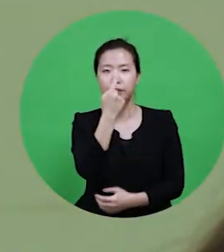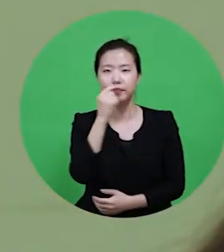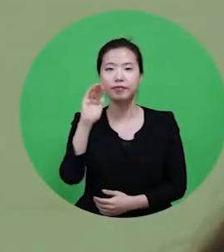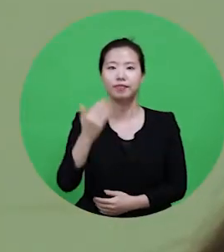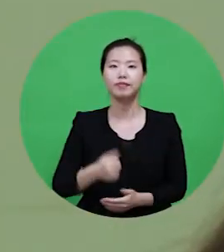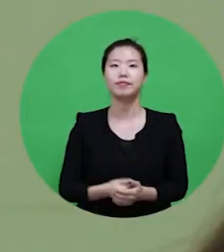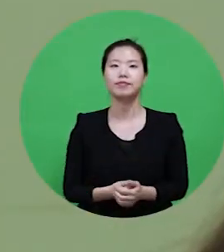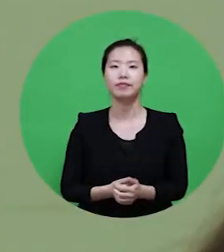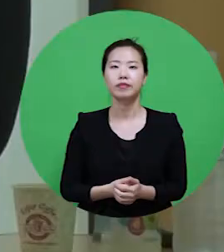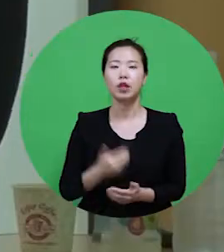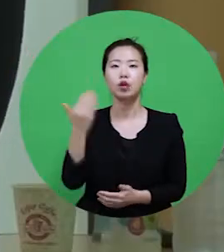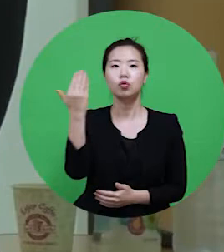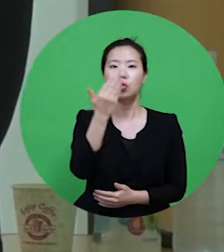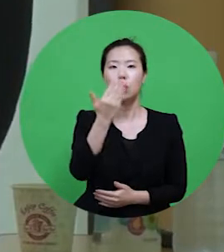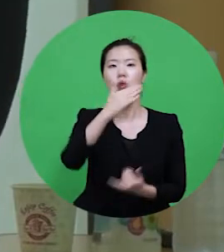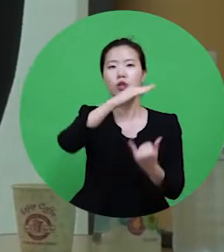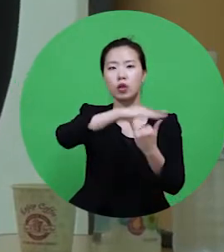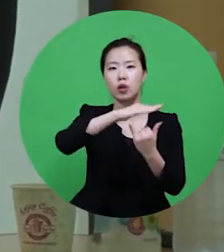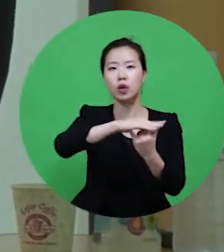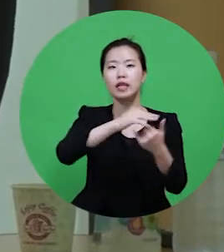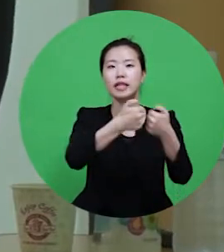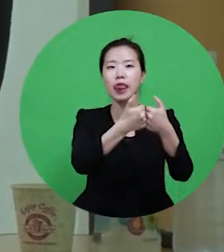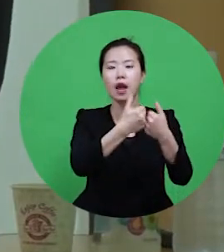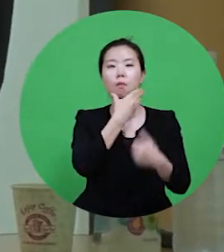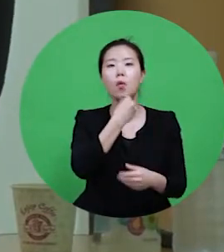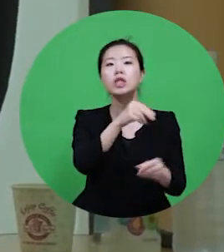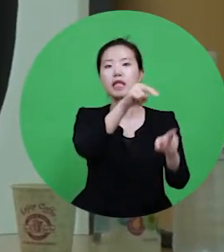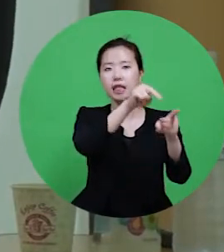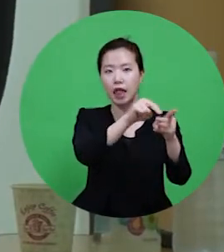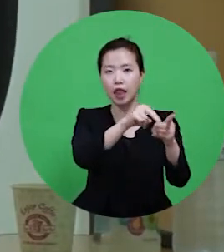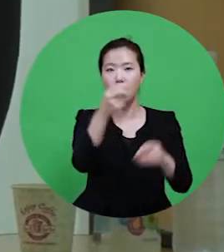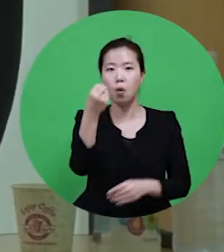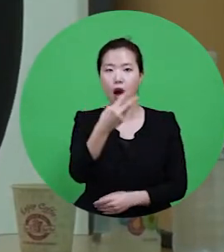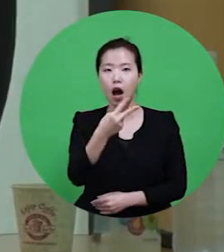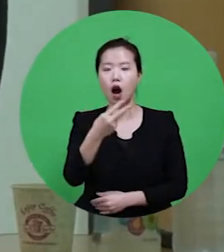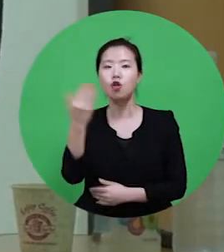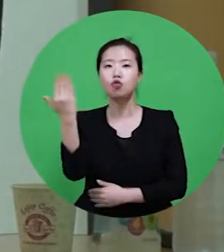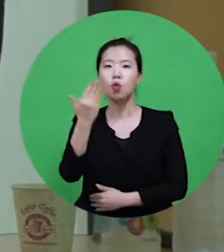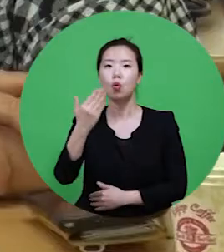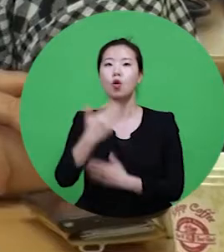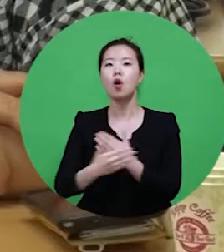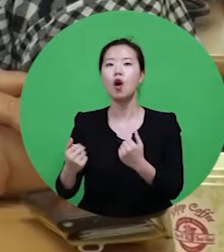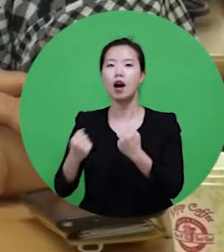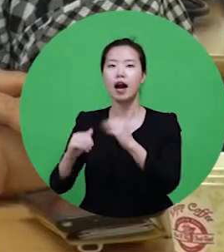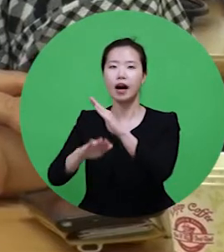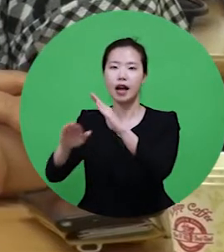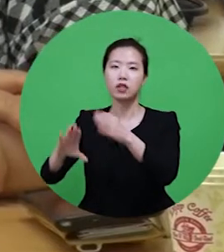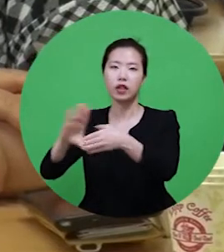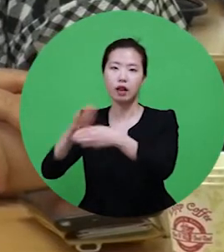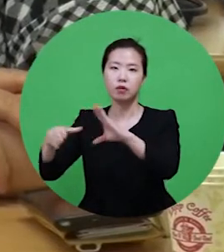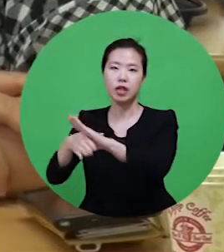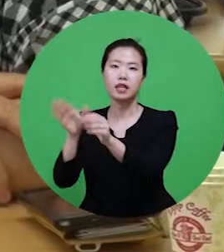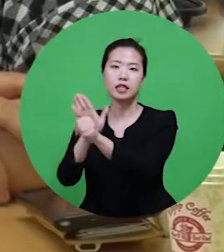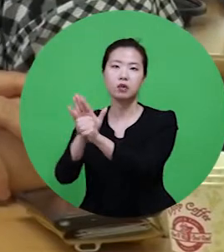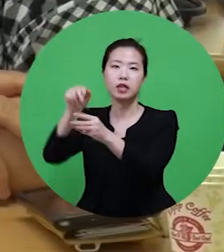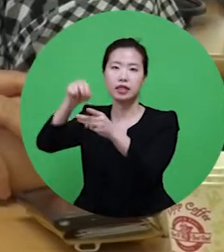방법을 배웠습니다. 구로구 청소년 상담 복지센터와 구로구